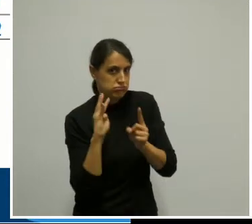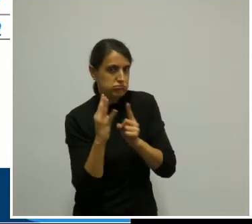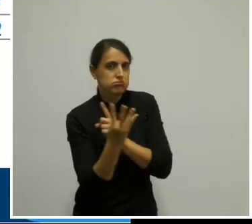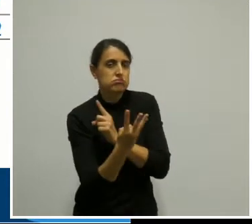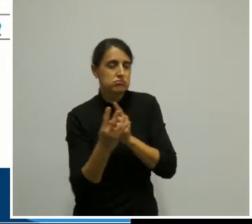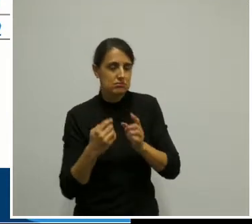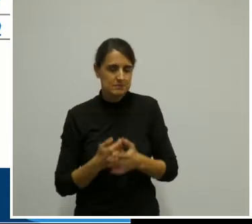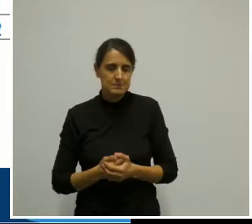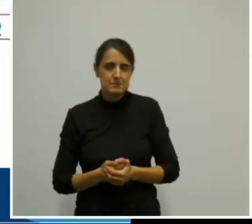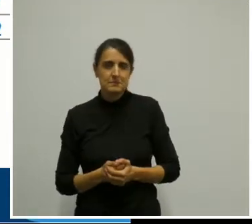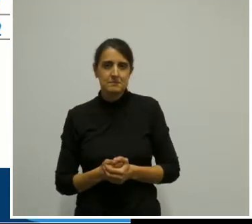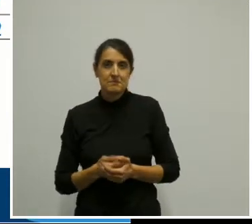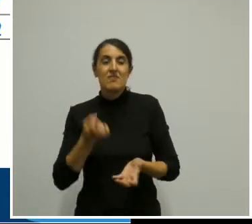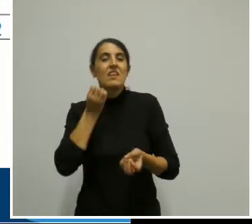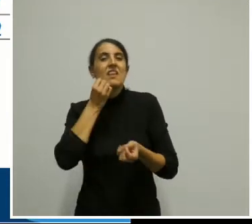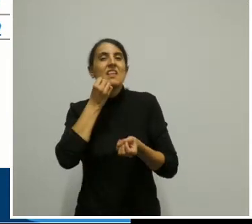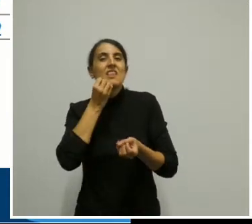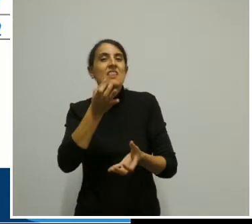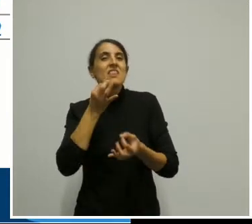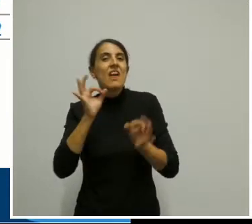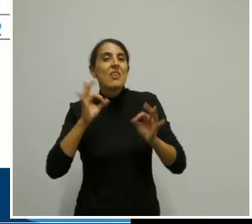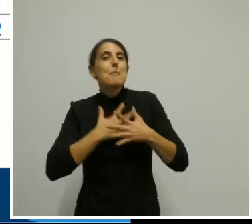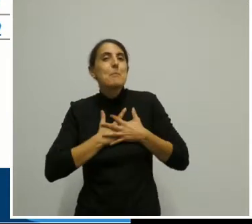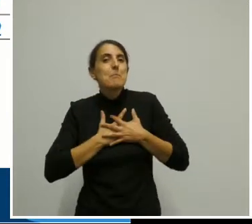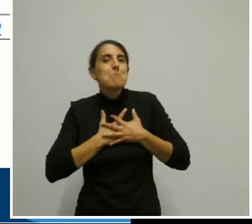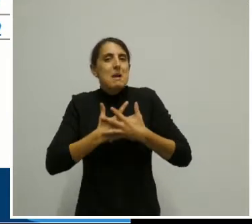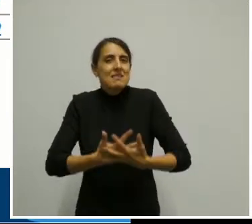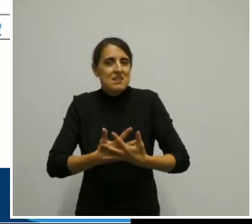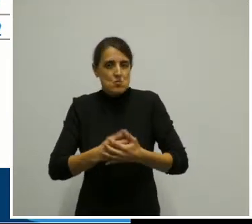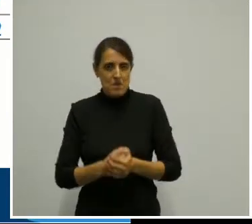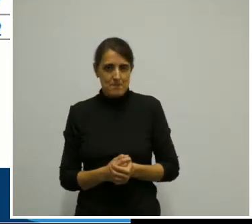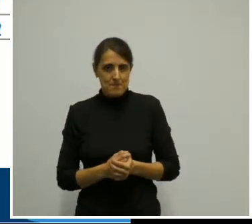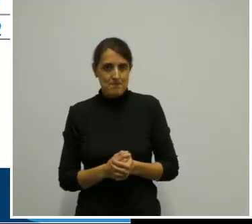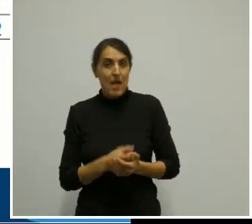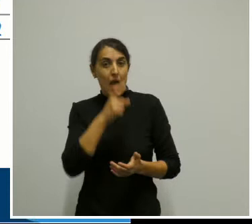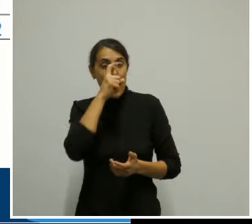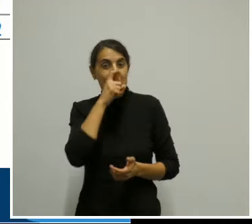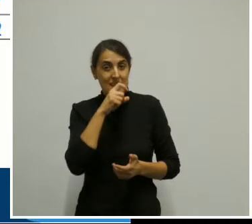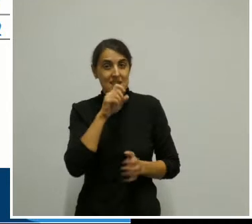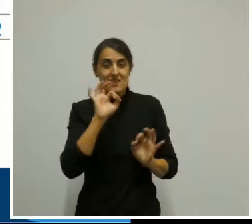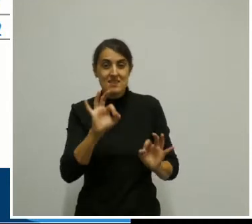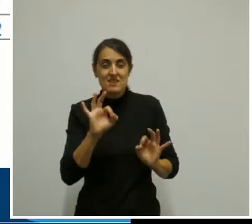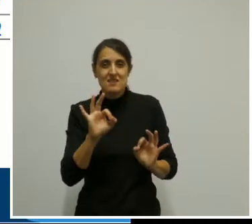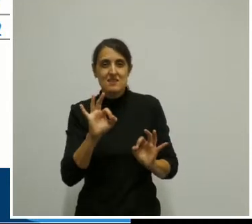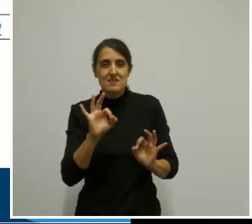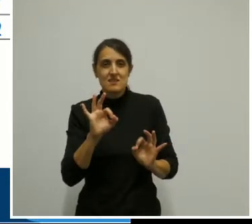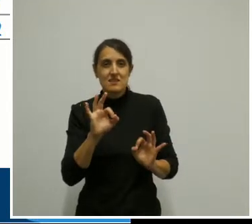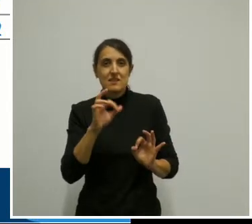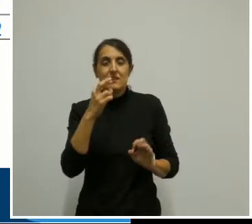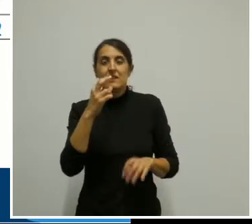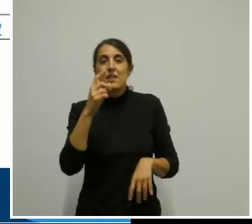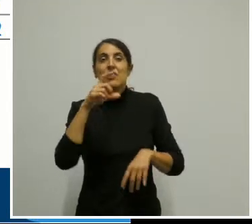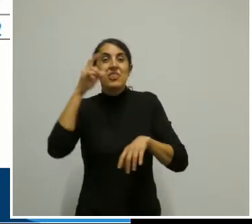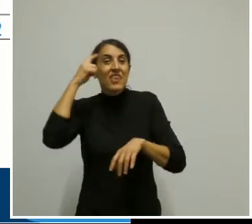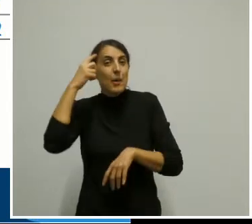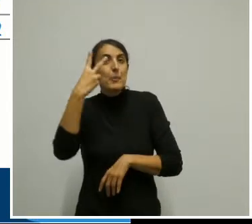Aquí ja entrem a les dades de la matrícula. Són dades del 21 d'octubre.